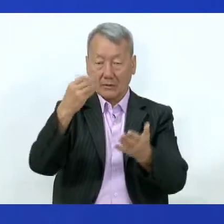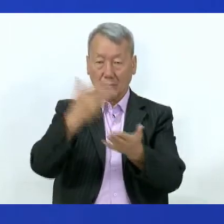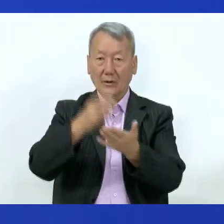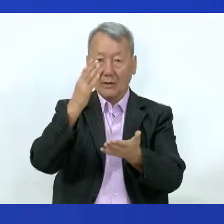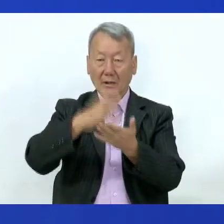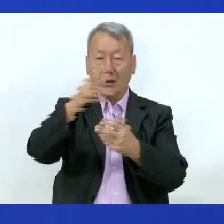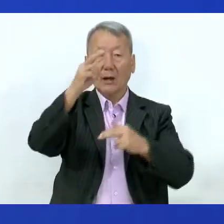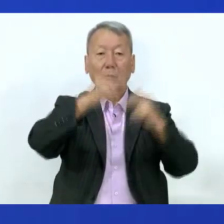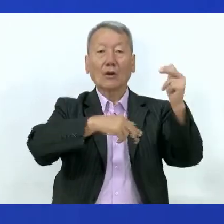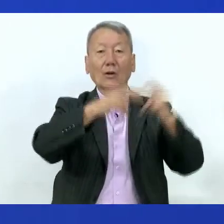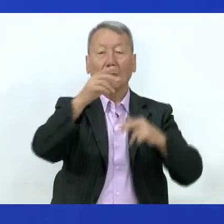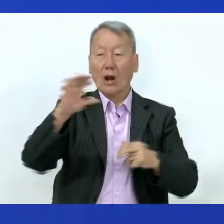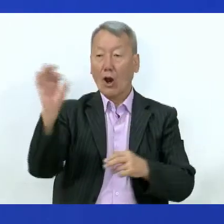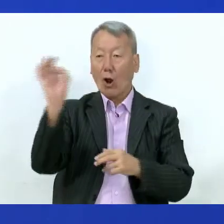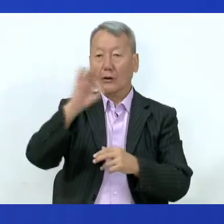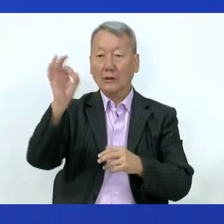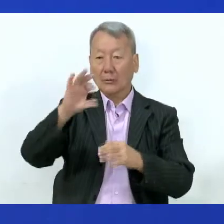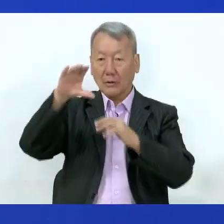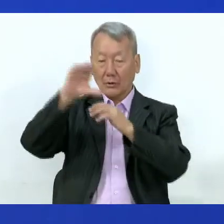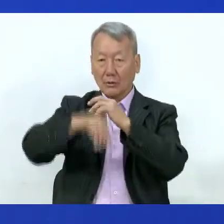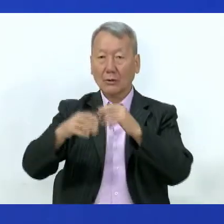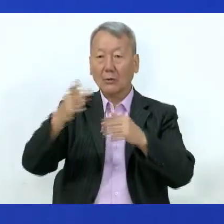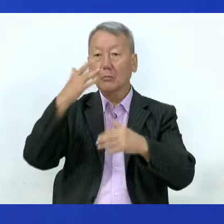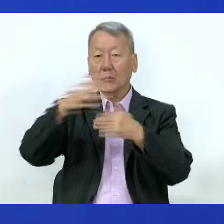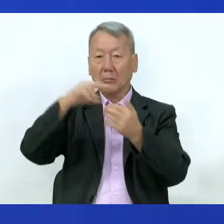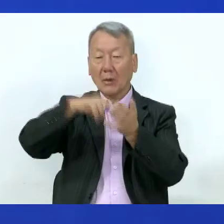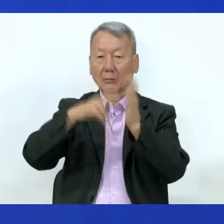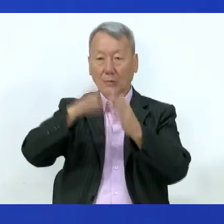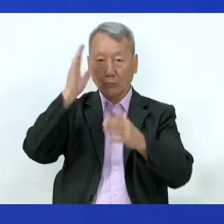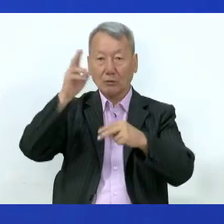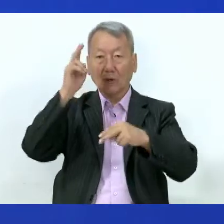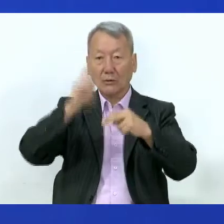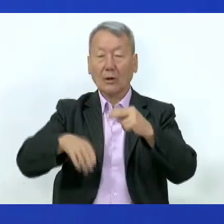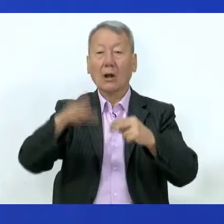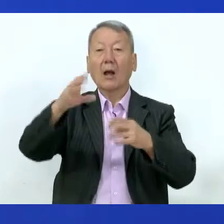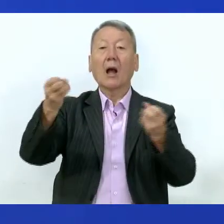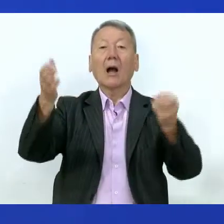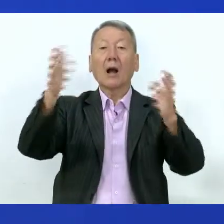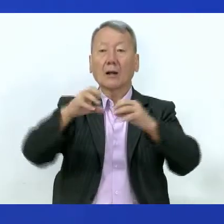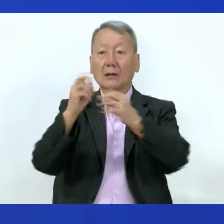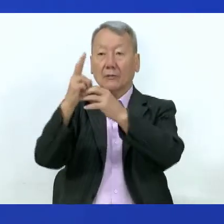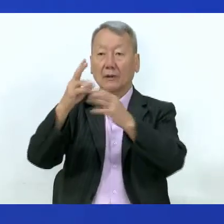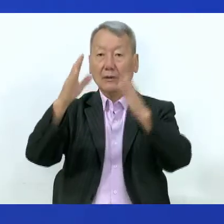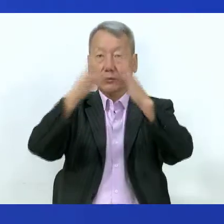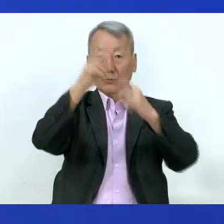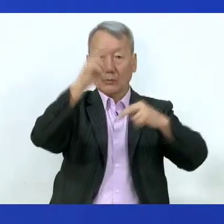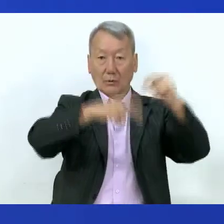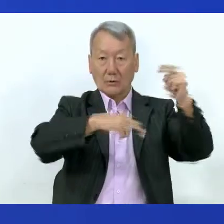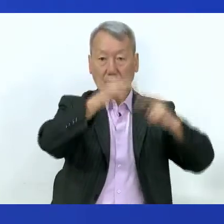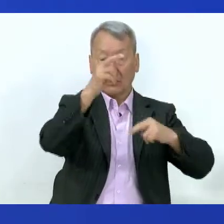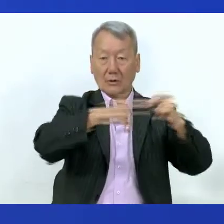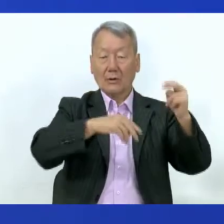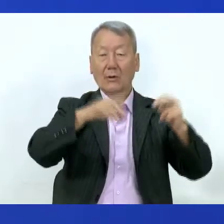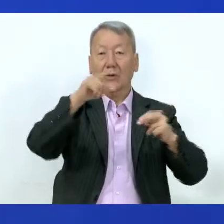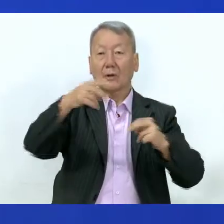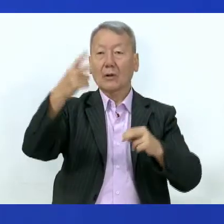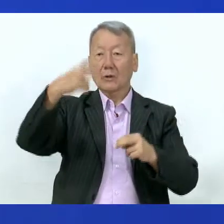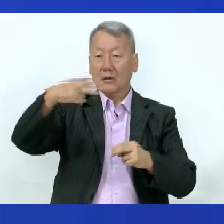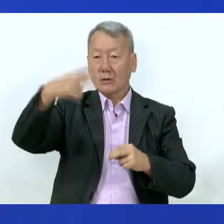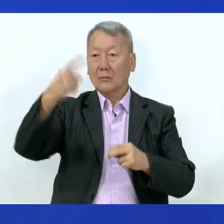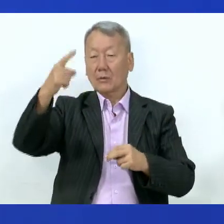Бүл үш әбектің құрылышу әктеабыр айына бүткөріп ұландарылды. Әлемі қалған үш әбектің құрылышу 2021